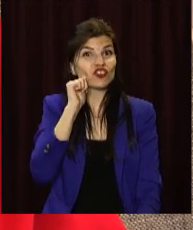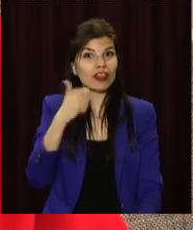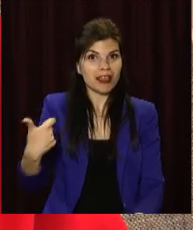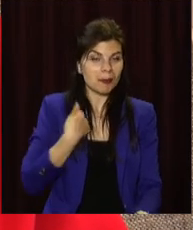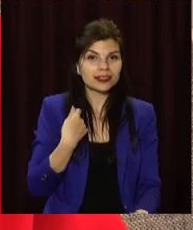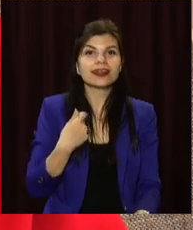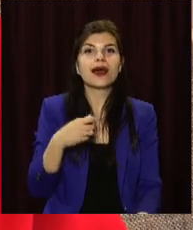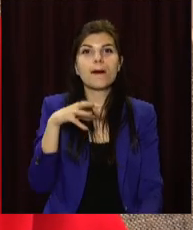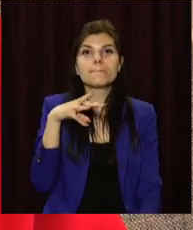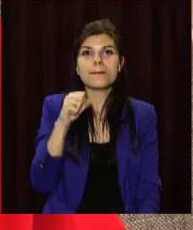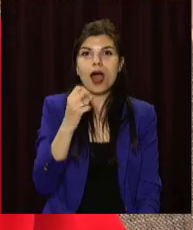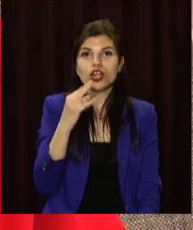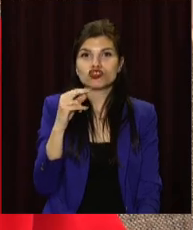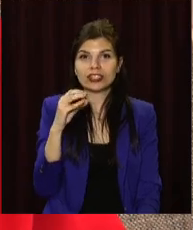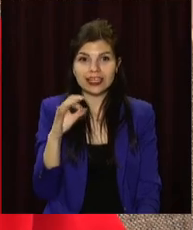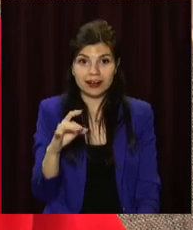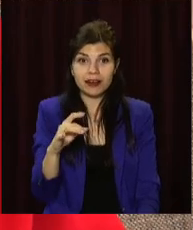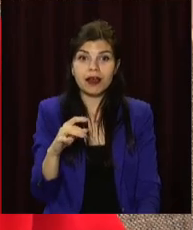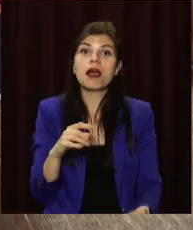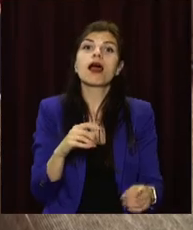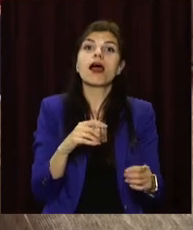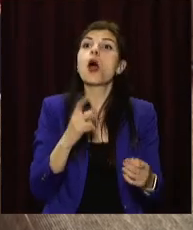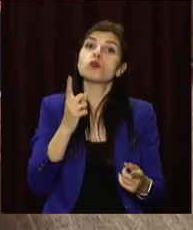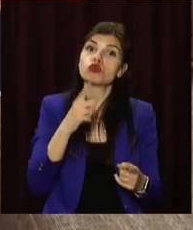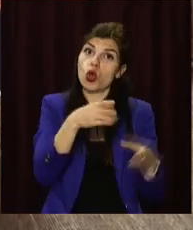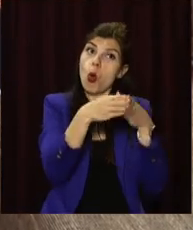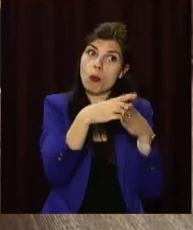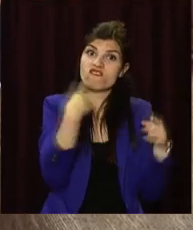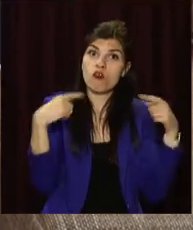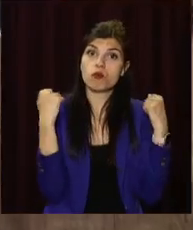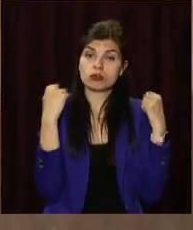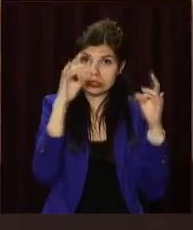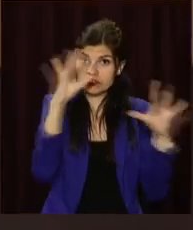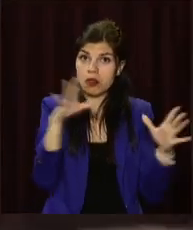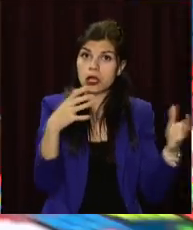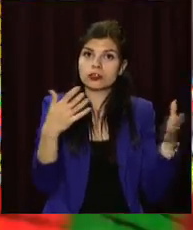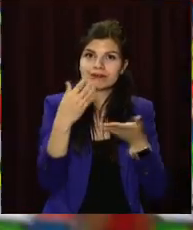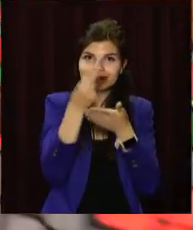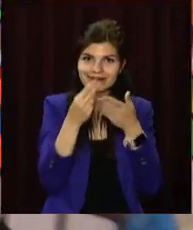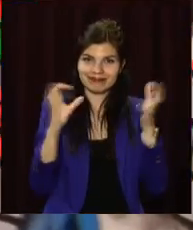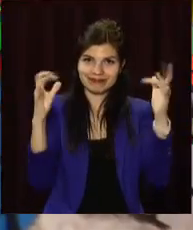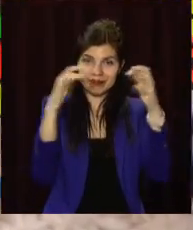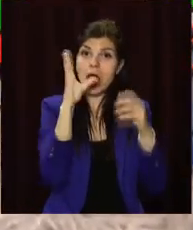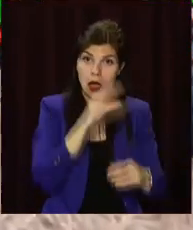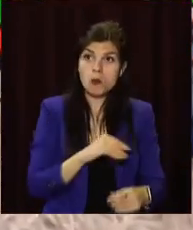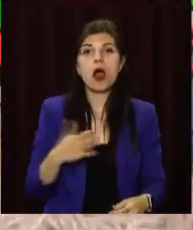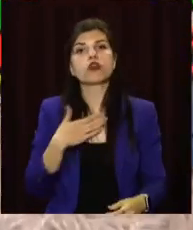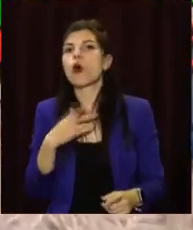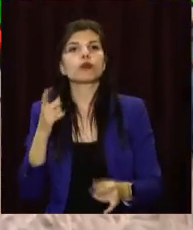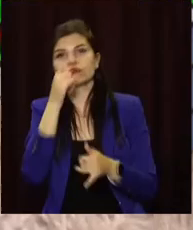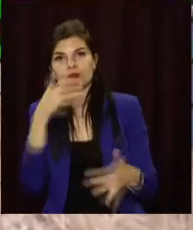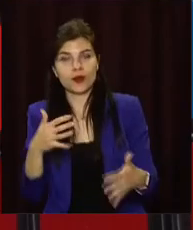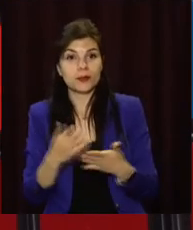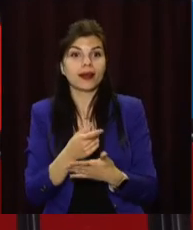что ты собрал Реал Мадрид, а почему ты нас не собираешь? Далі Сашко збирається активніше займатися блогерством, заробляти на рекламі